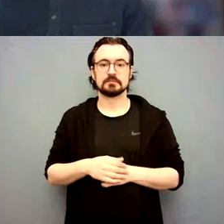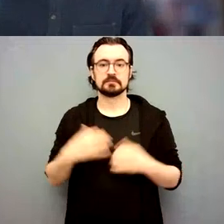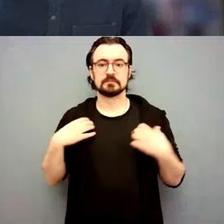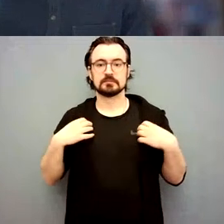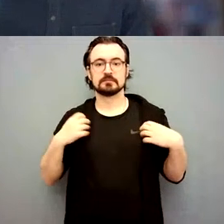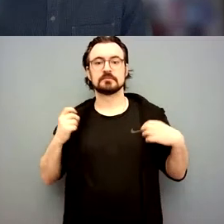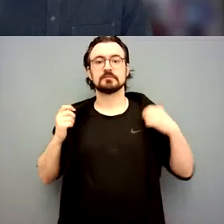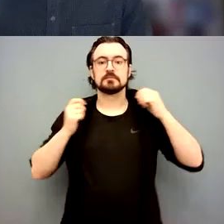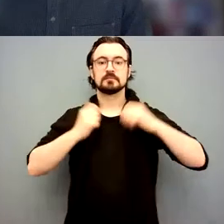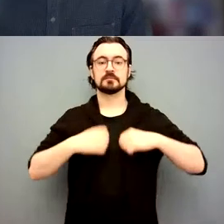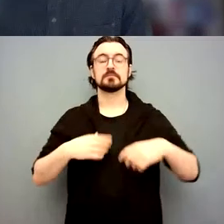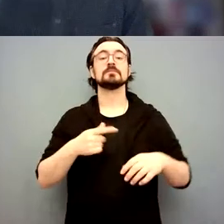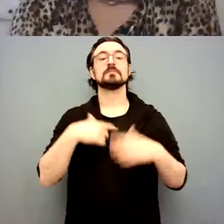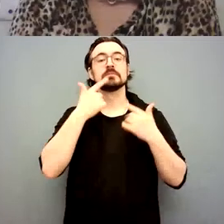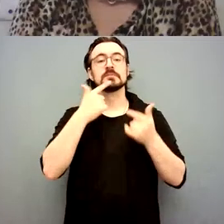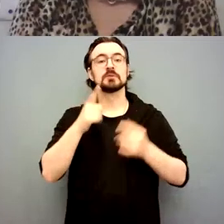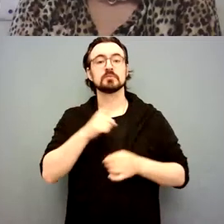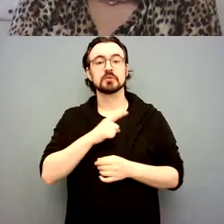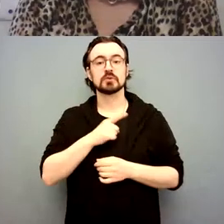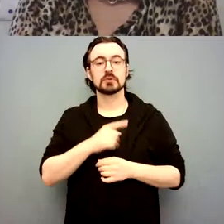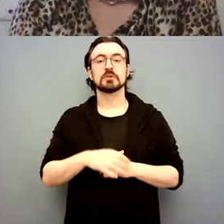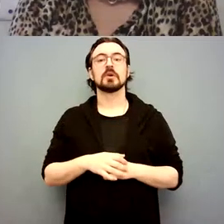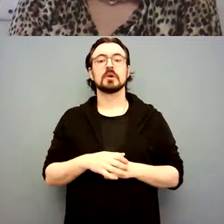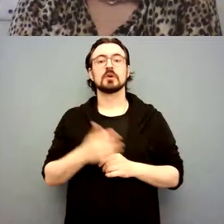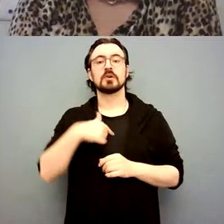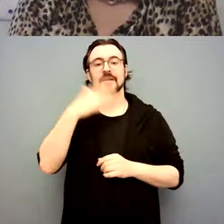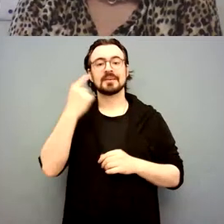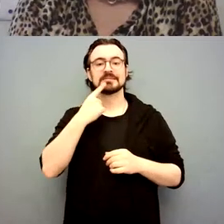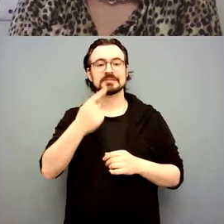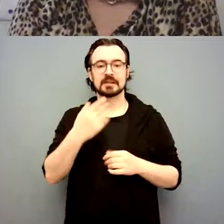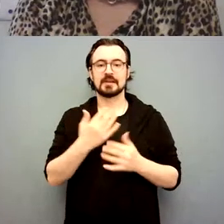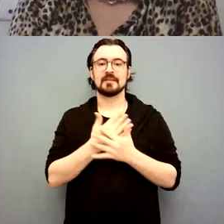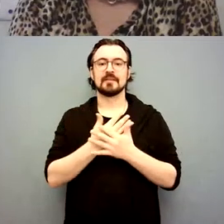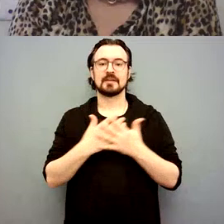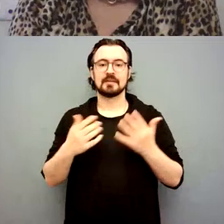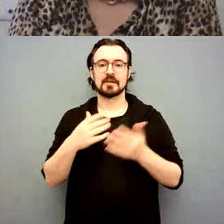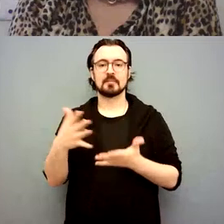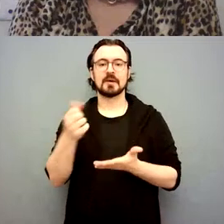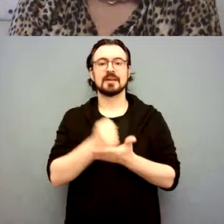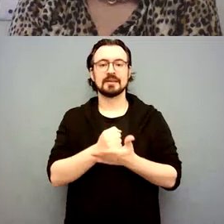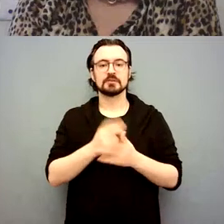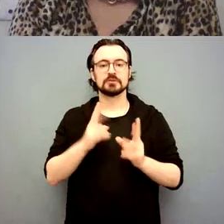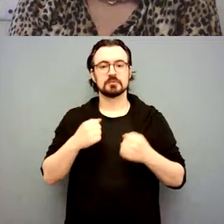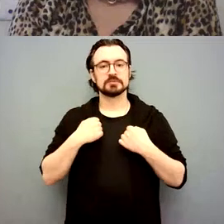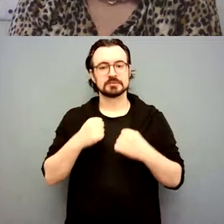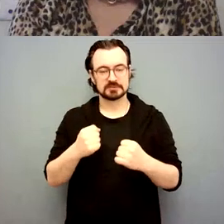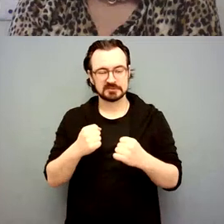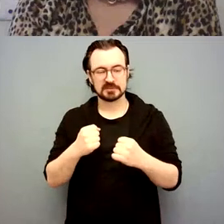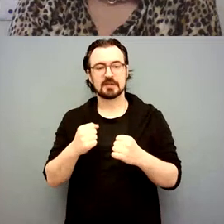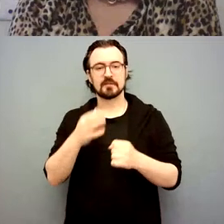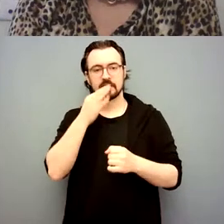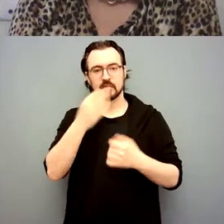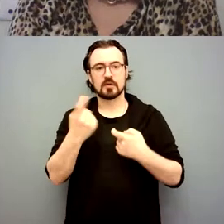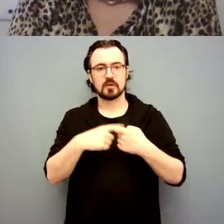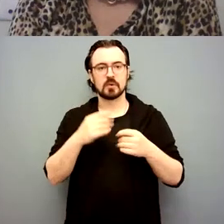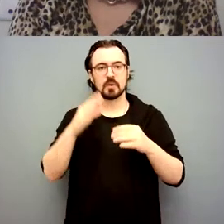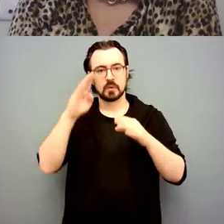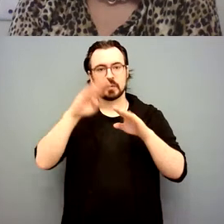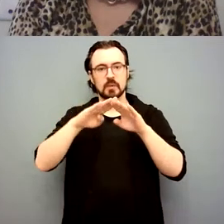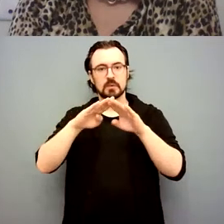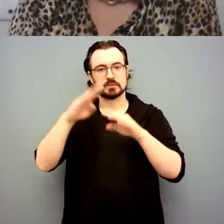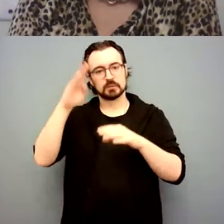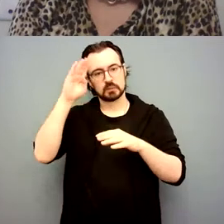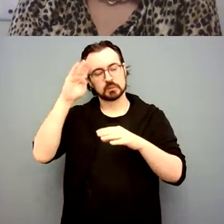Ja, men tack så jättemycket. Jag kan bara säga att det är betydligt fler partier som driver frågan om husläkarmottagningar för personer